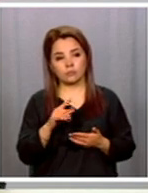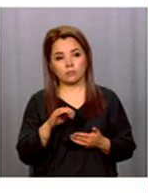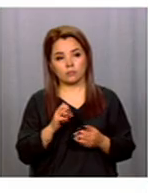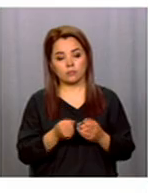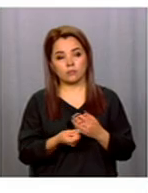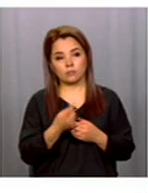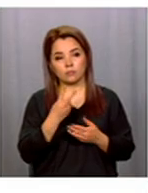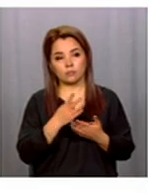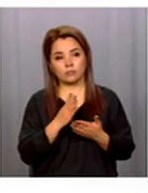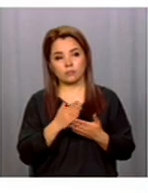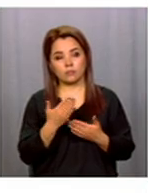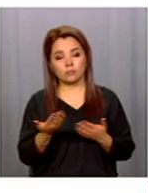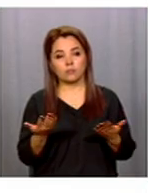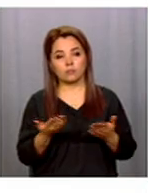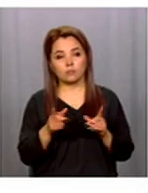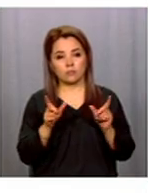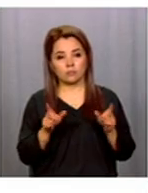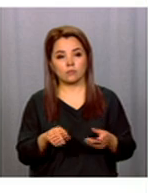болады.